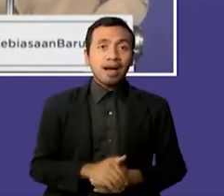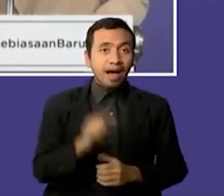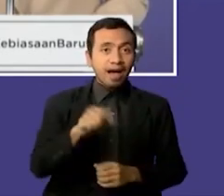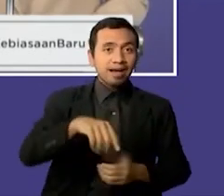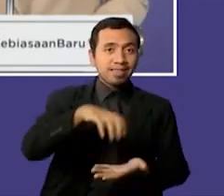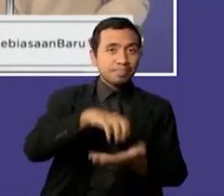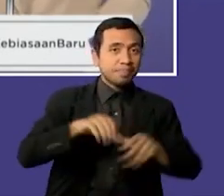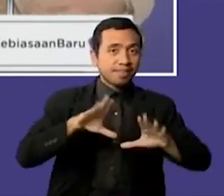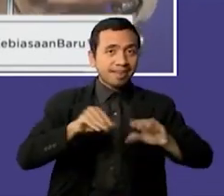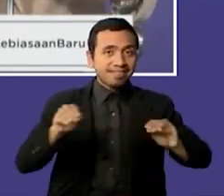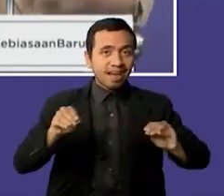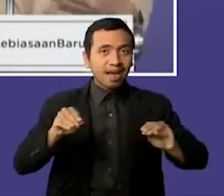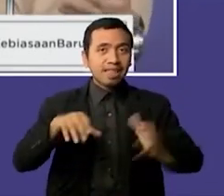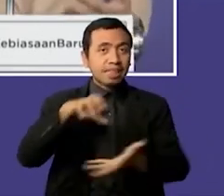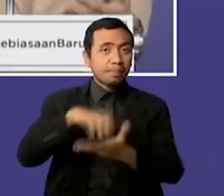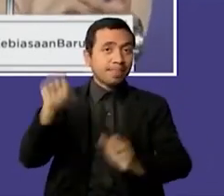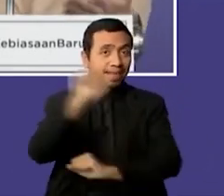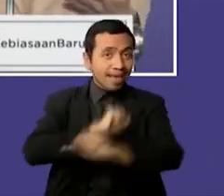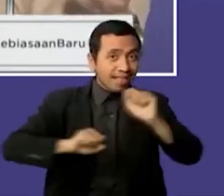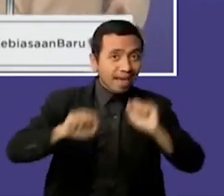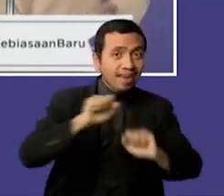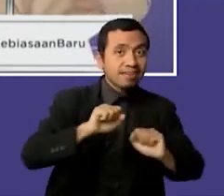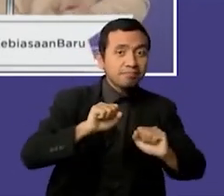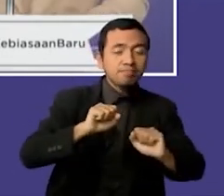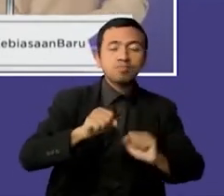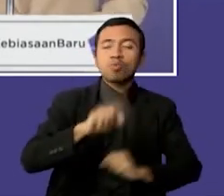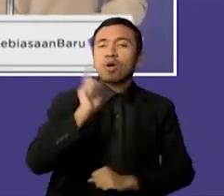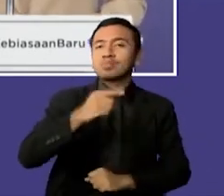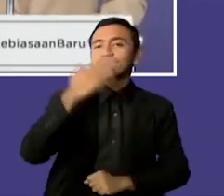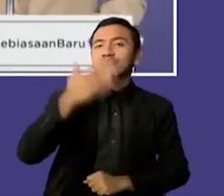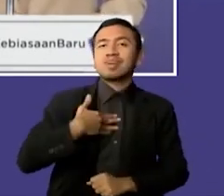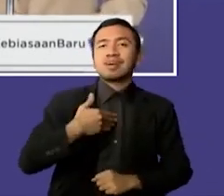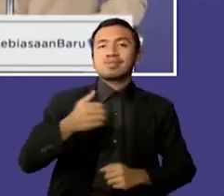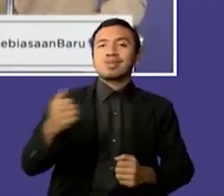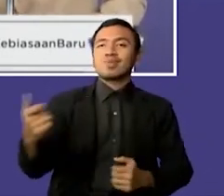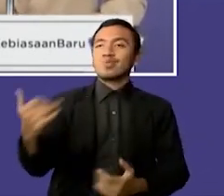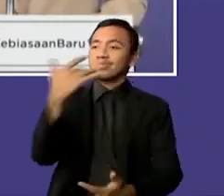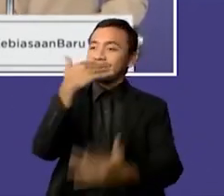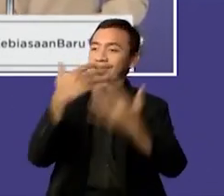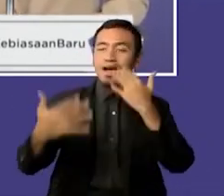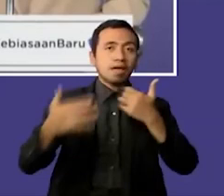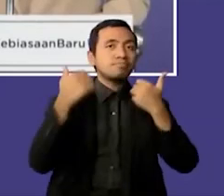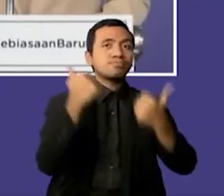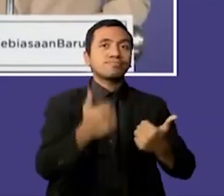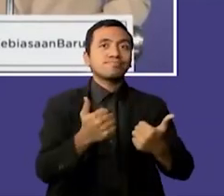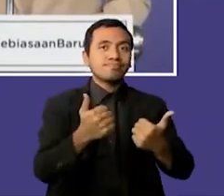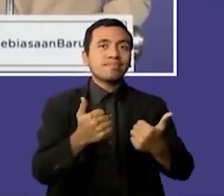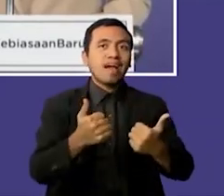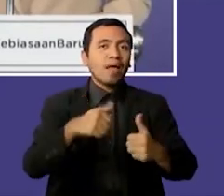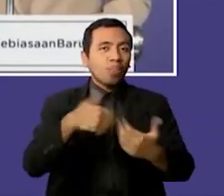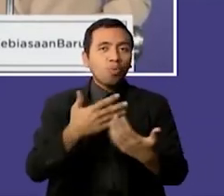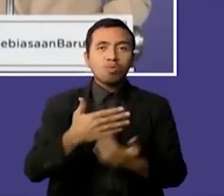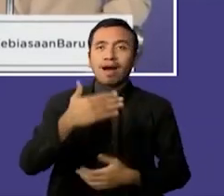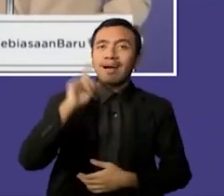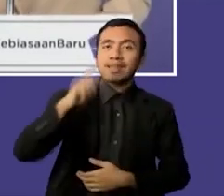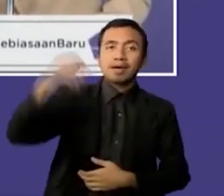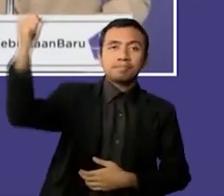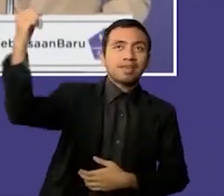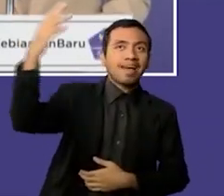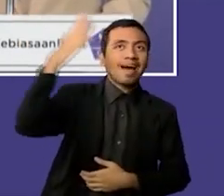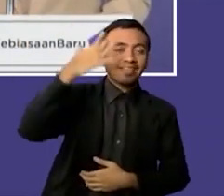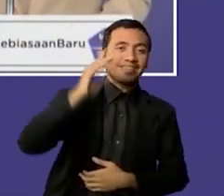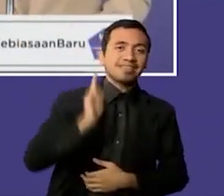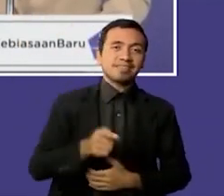ruang kerja atau ruang tempat kita beraktivitas memiliki sirkulasi udara yang baik dan mendapatkan sinar matahari